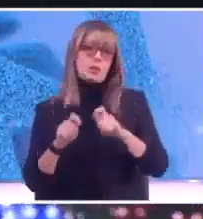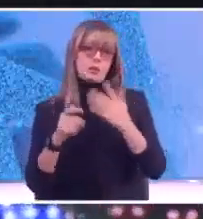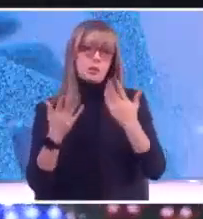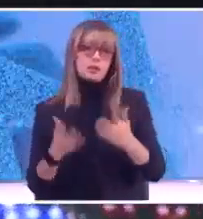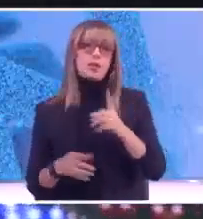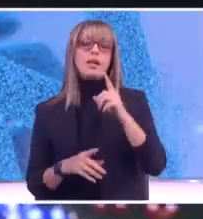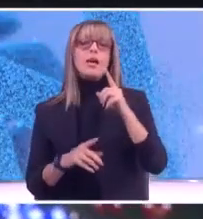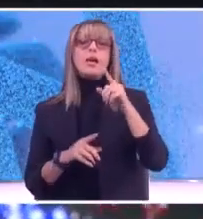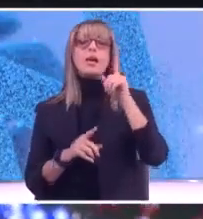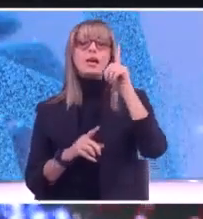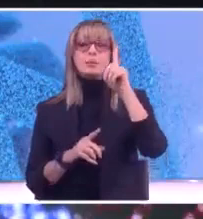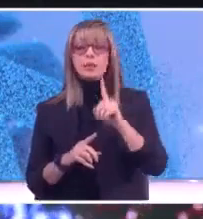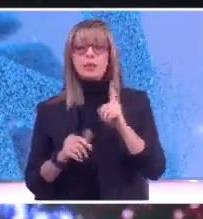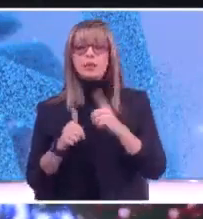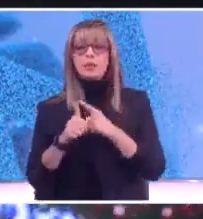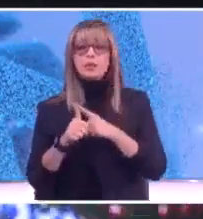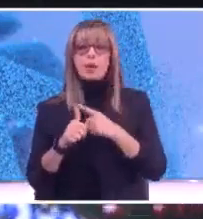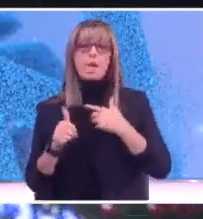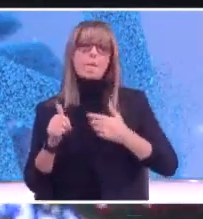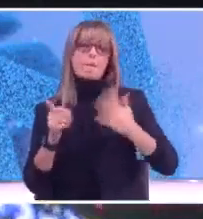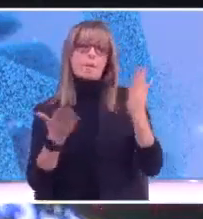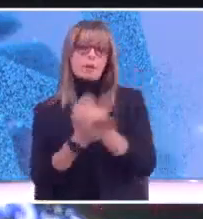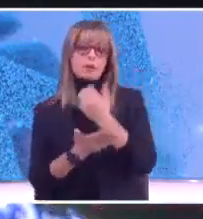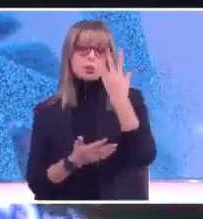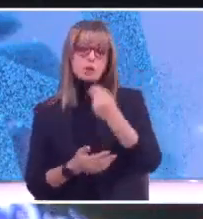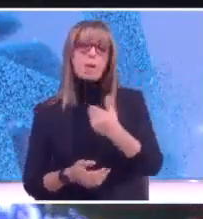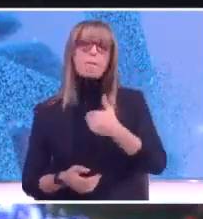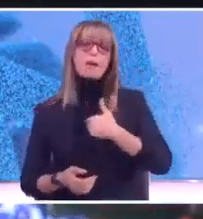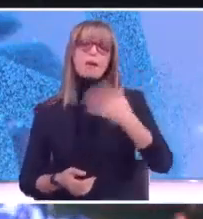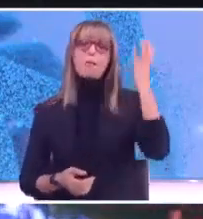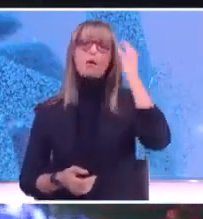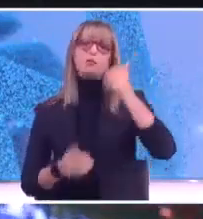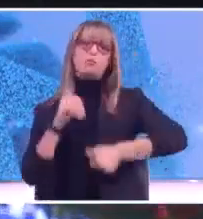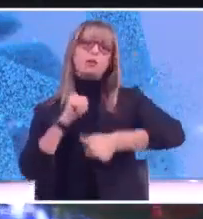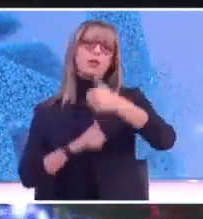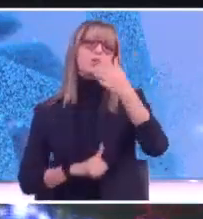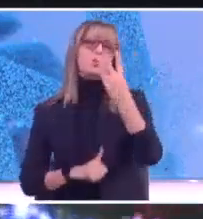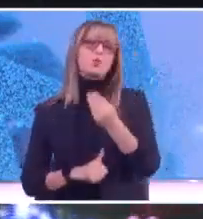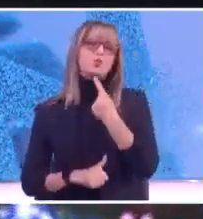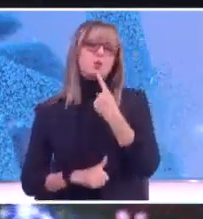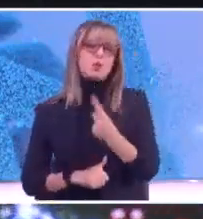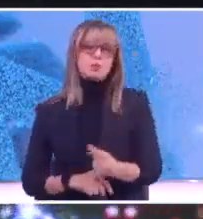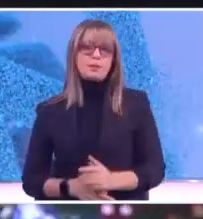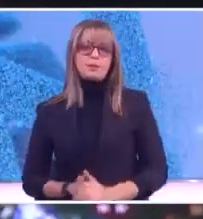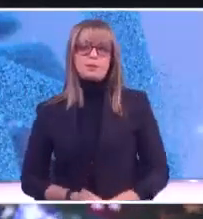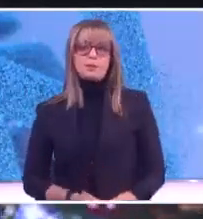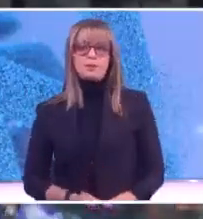bulundu. Akşener, birinci parti çıkacağız ve ben de başbakan olacağım diye konuştu.